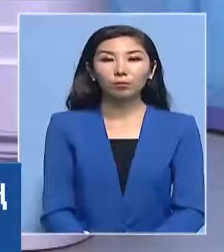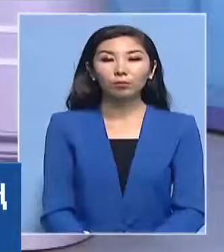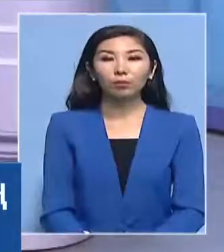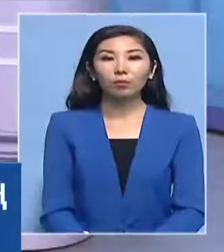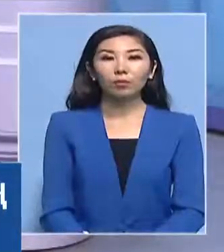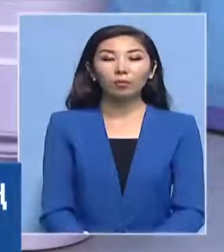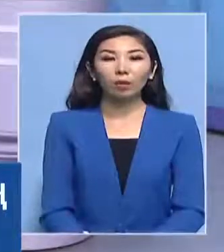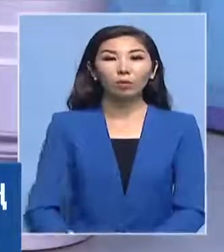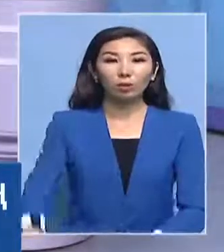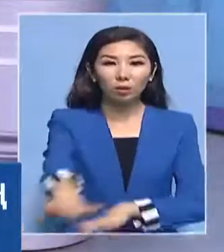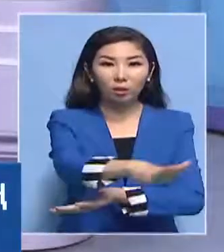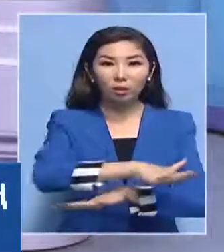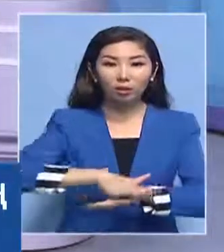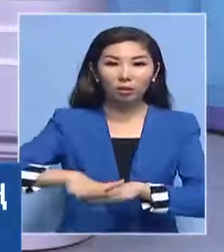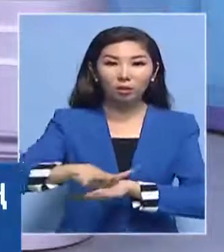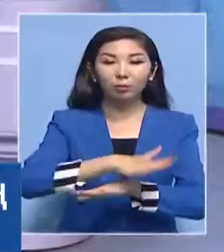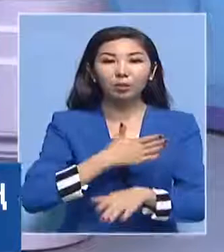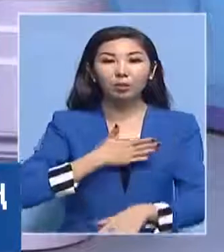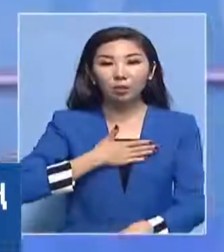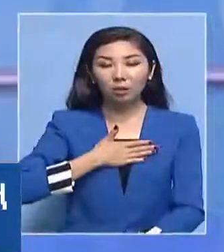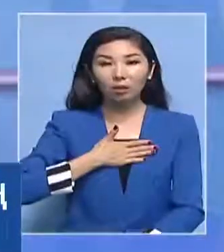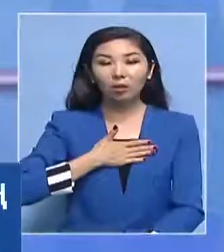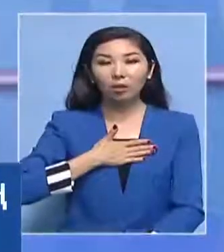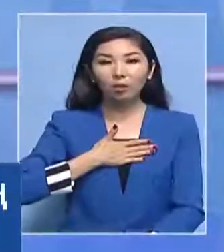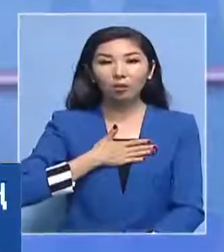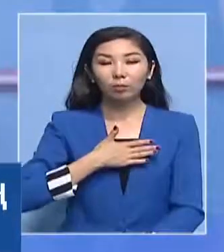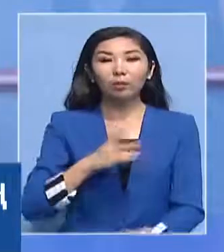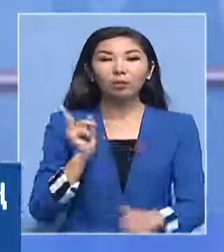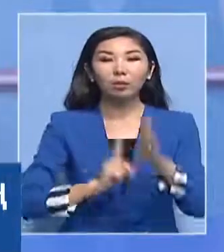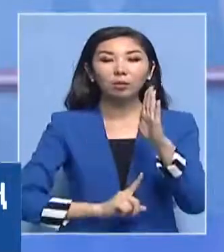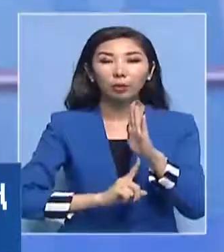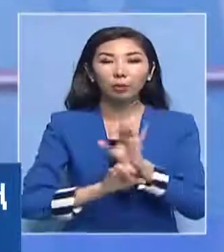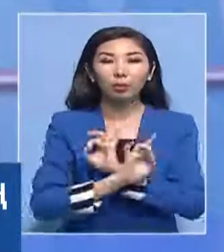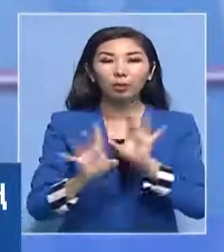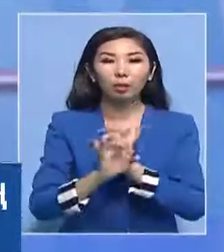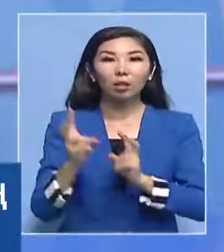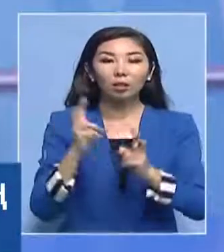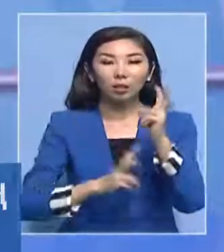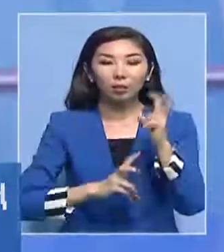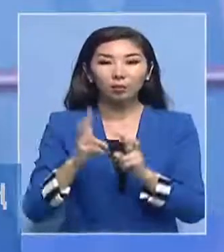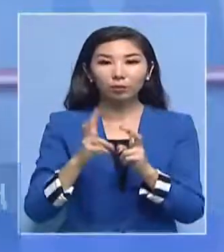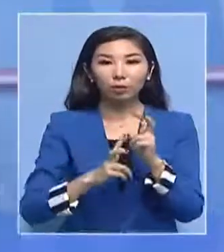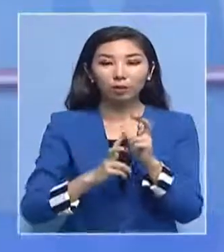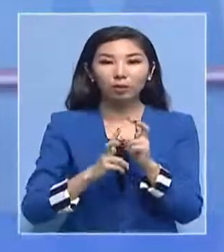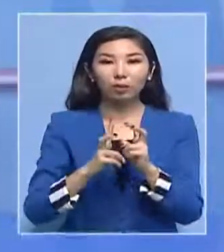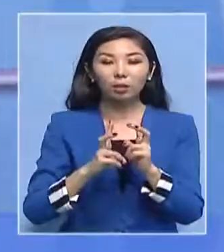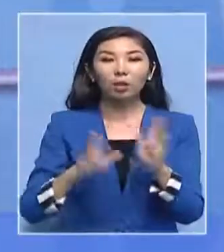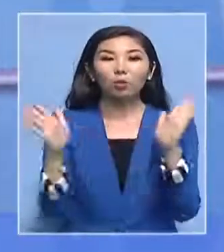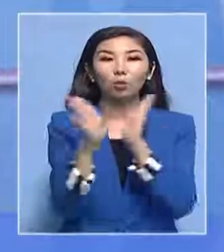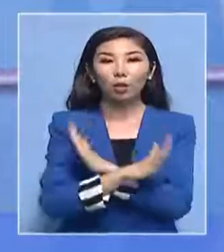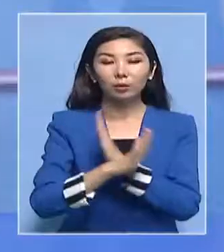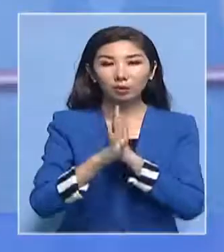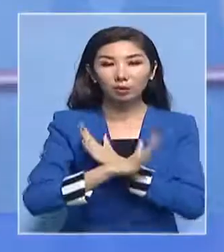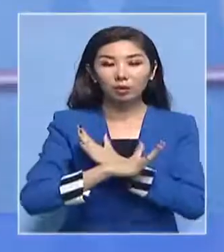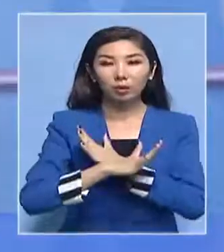осы площадқа ел алдына шыққанда біздер бастаған әңгімем кәсіподақтар федерациясы қоғамдық